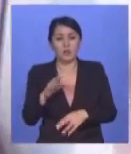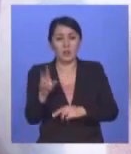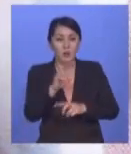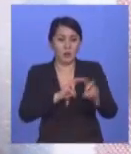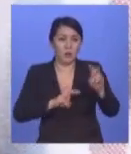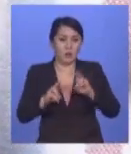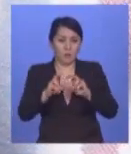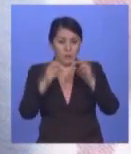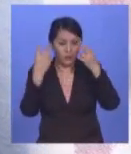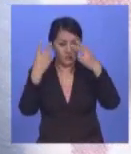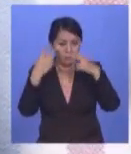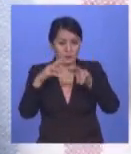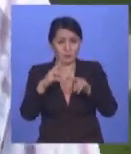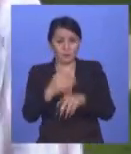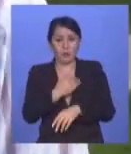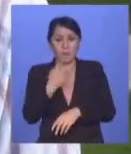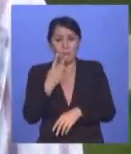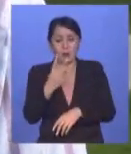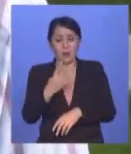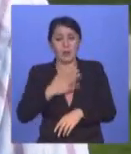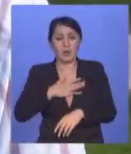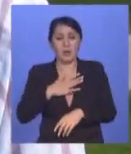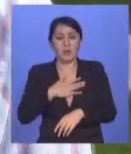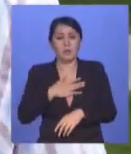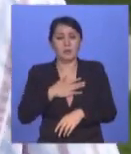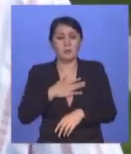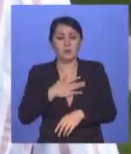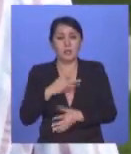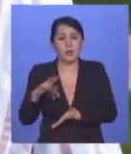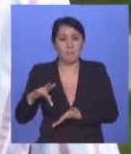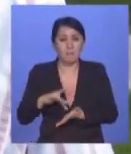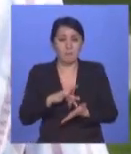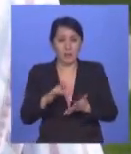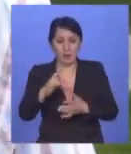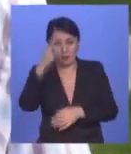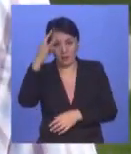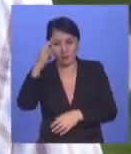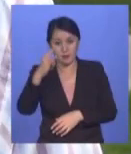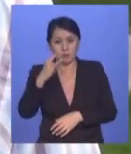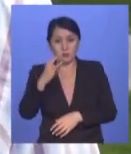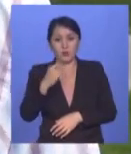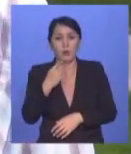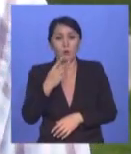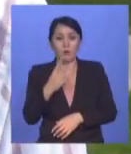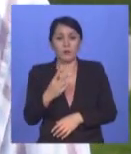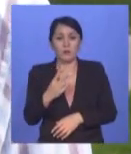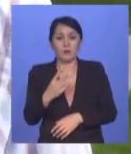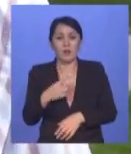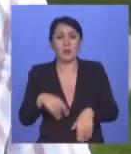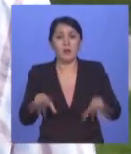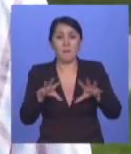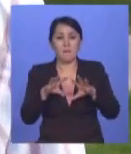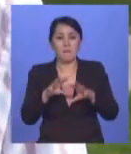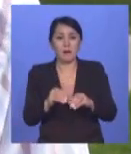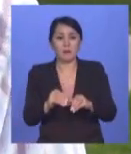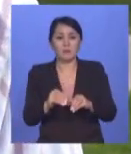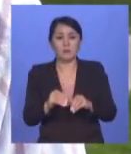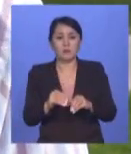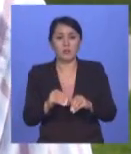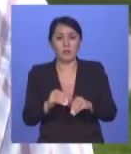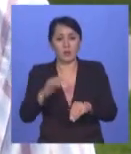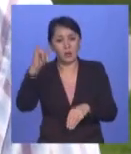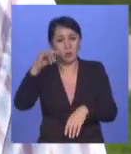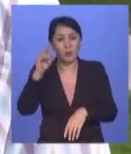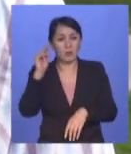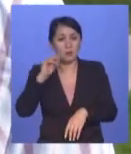зерттеу институтына білдіргім келеді. Өз басым мен жиі саяхаттаймын, енді Қазақстанды да келіп көріп жатырмын. Жалпы мұндағы ірі қара малдың